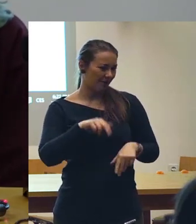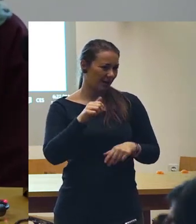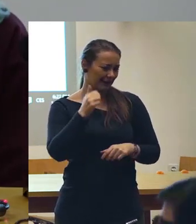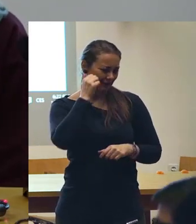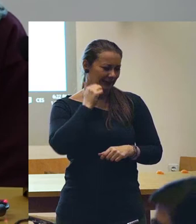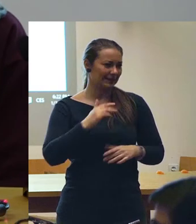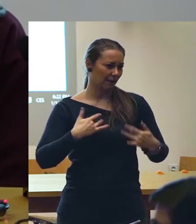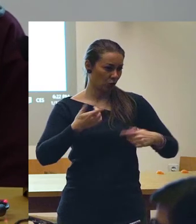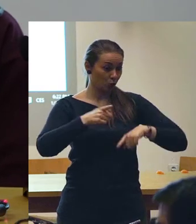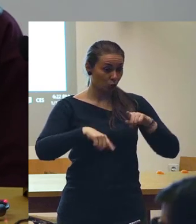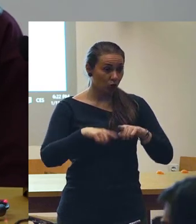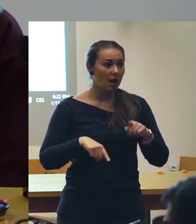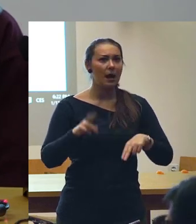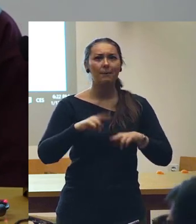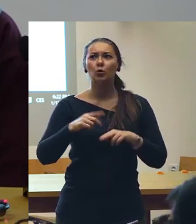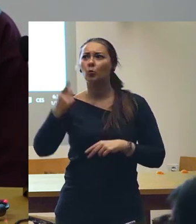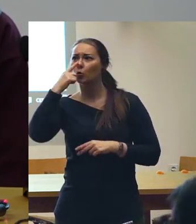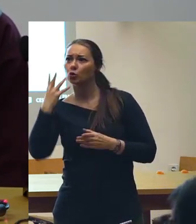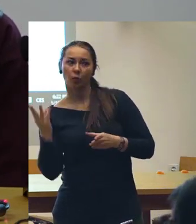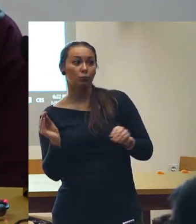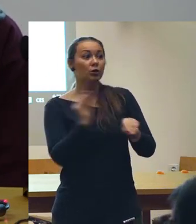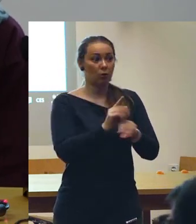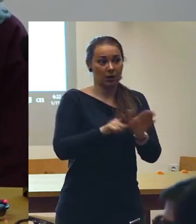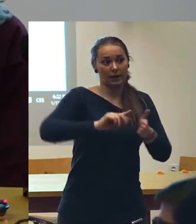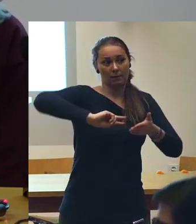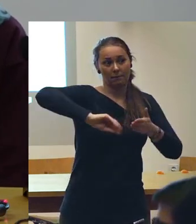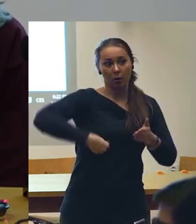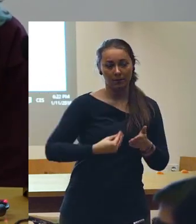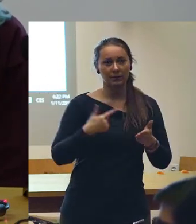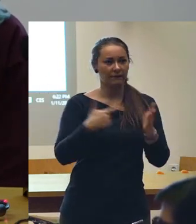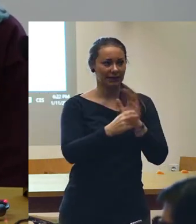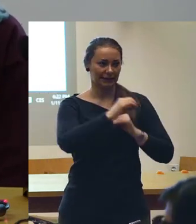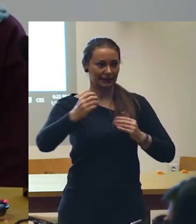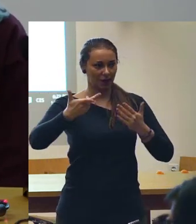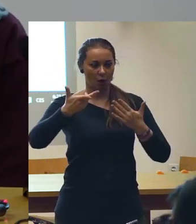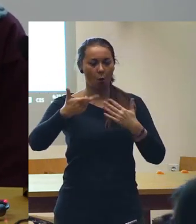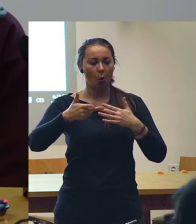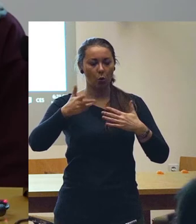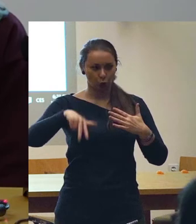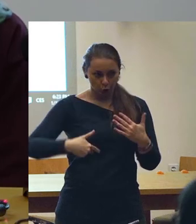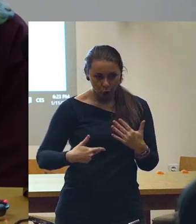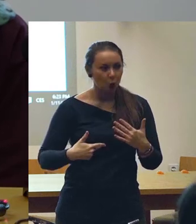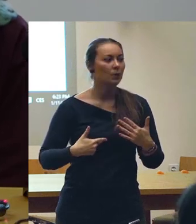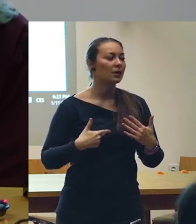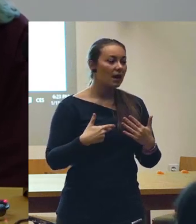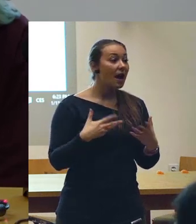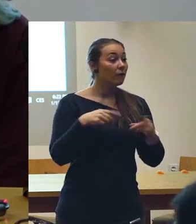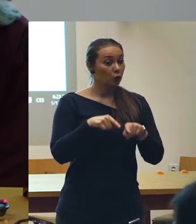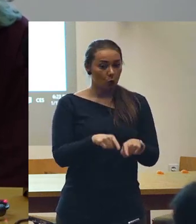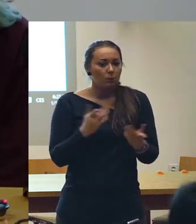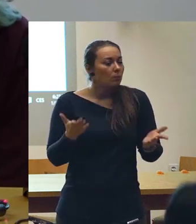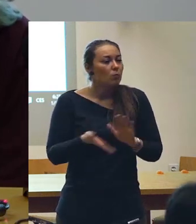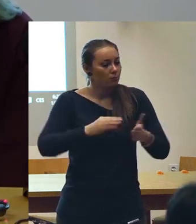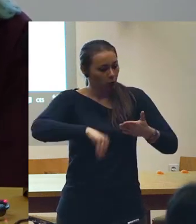Rusko přidalo v roce 2008. Tato úmluva Českou republiku zavazuje k tomu, že zajistí přístupnost ke